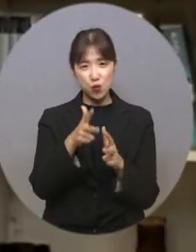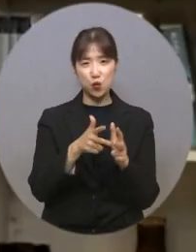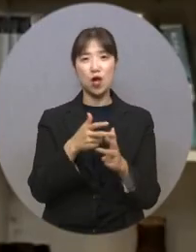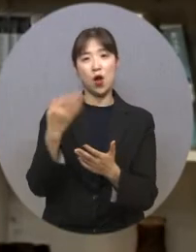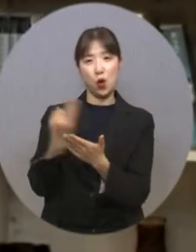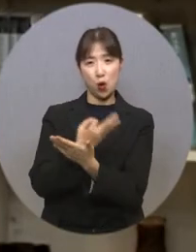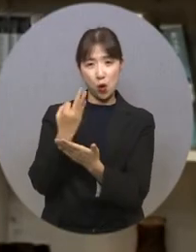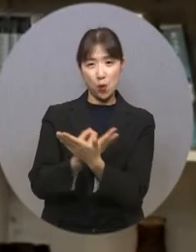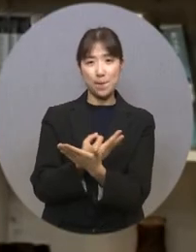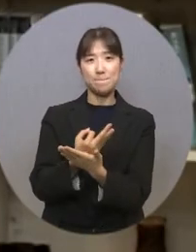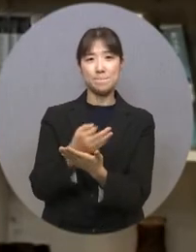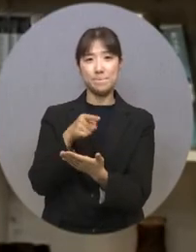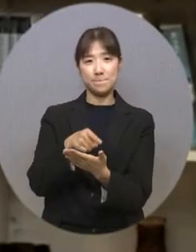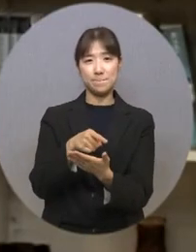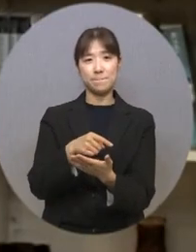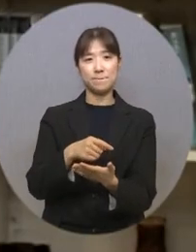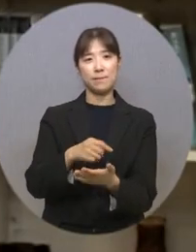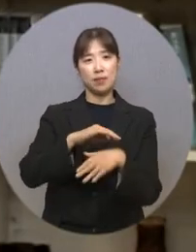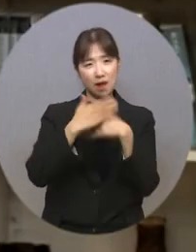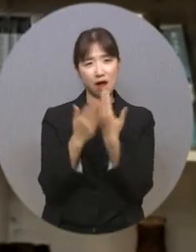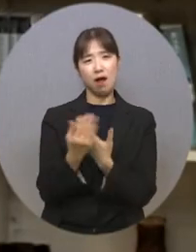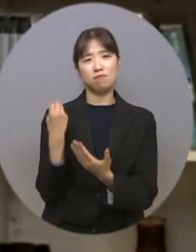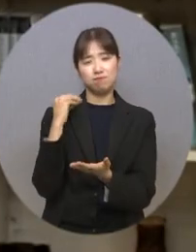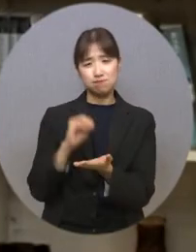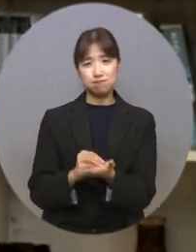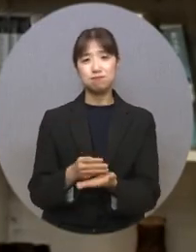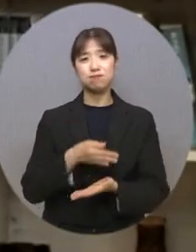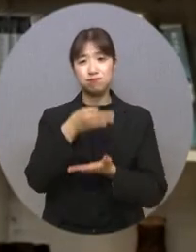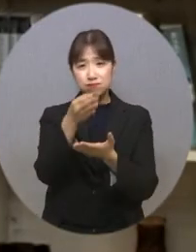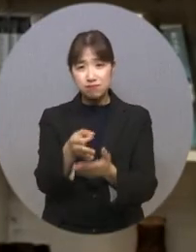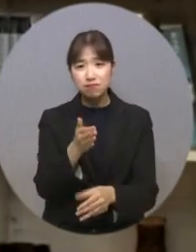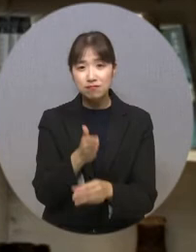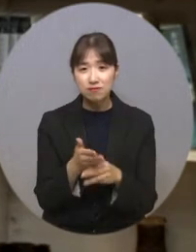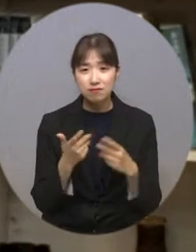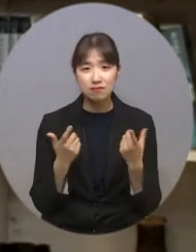매출액의 순이익을 전부 환원하고 있다고 이렇게 들었어요.